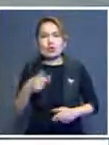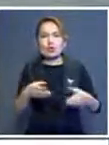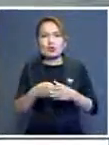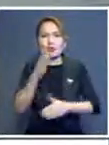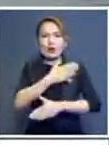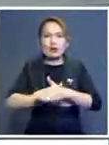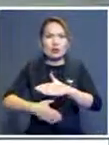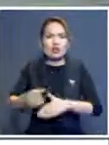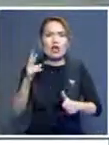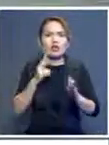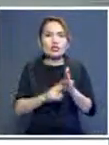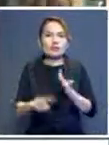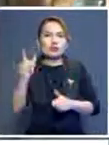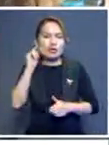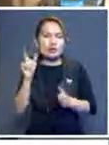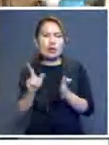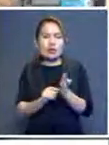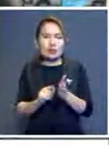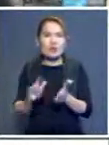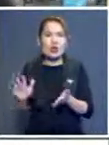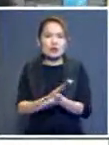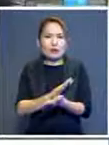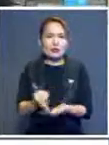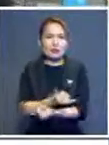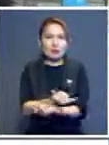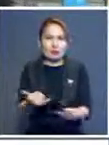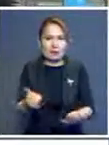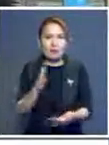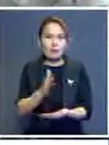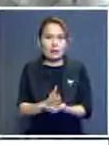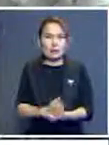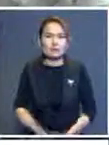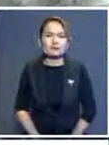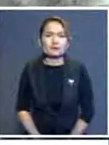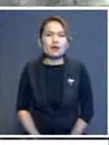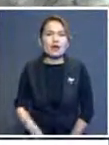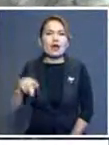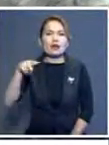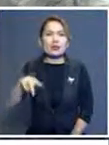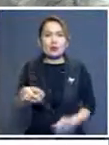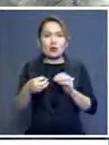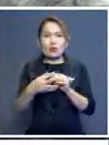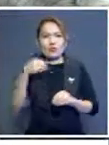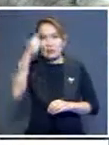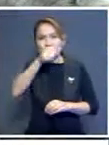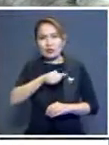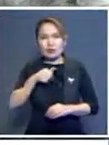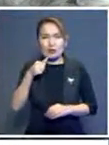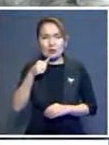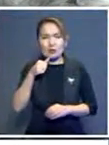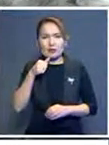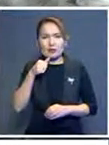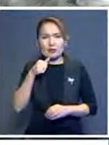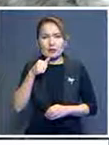және 70 жастағы зейнеткерлердің тегін жүру жеңілдіктері сақталады. 2015 жылы білсеңіздер жаңағы